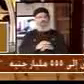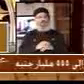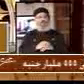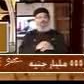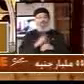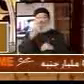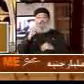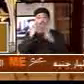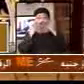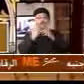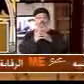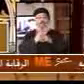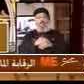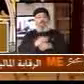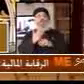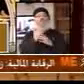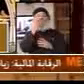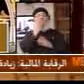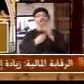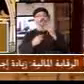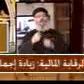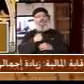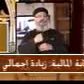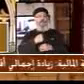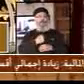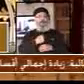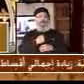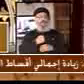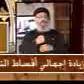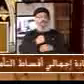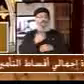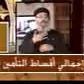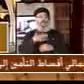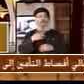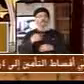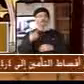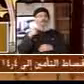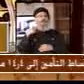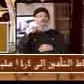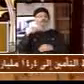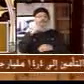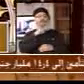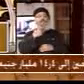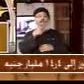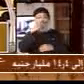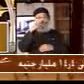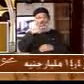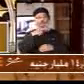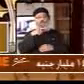بتبكي ليه؟ قالت ببكي عشان ابني أغسطينوس، والدموع دي هتجيب ابنك، ده ابنك